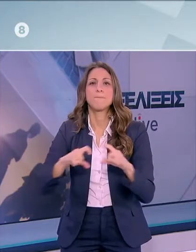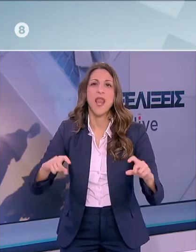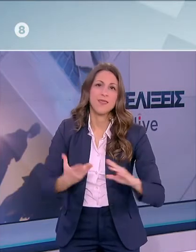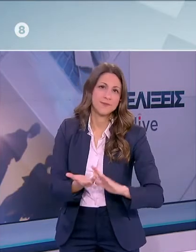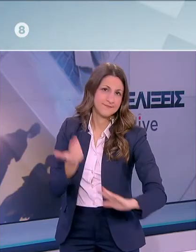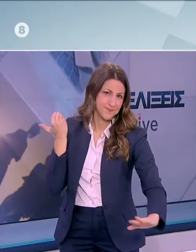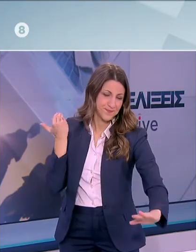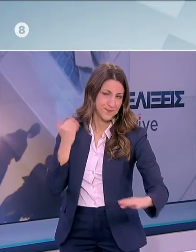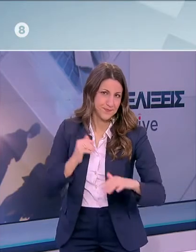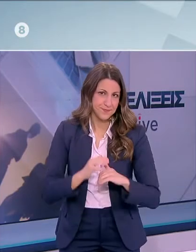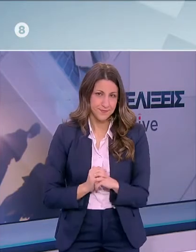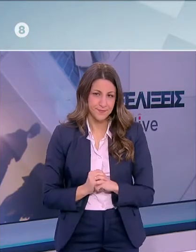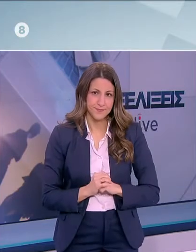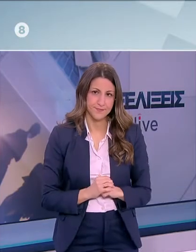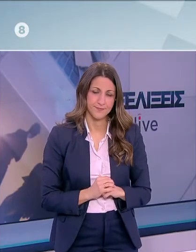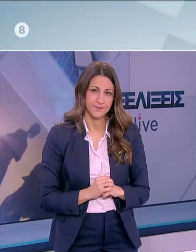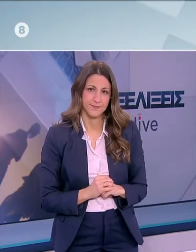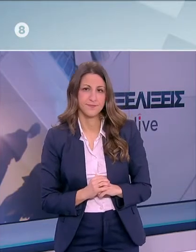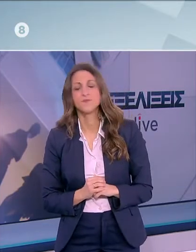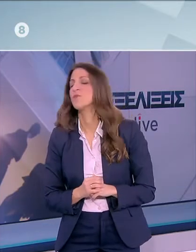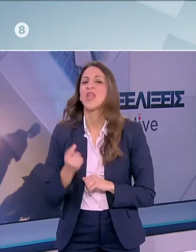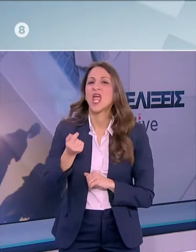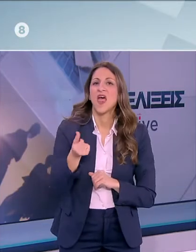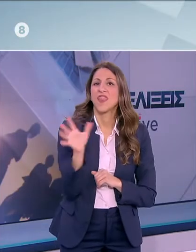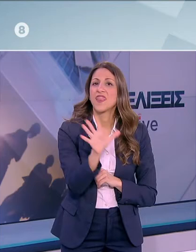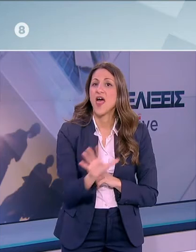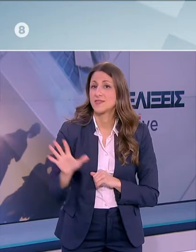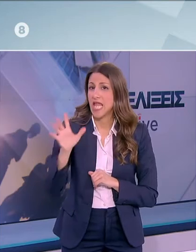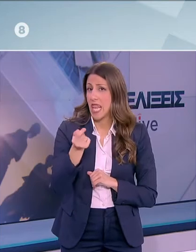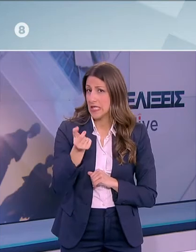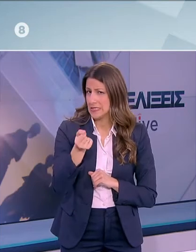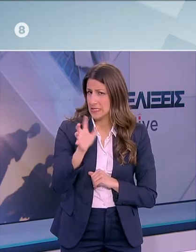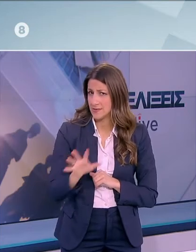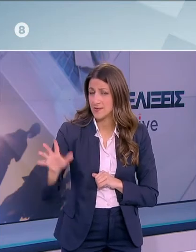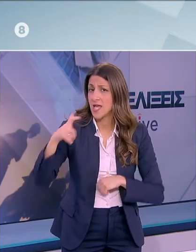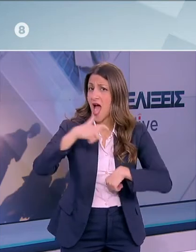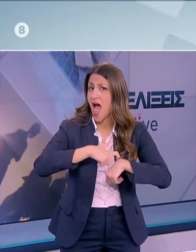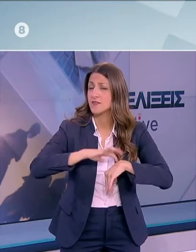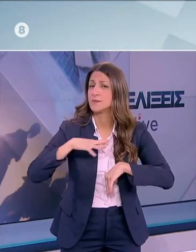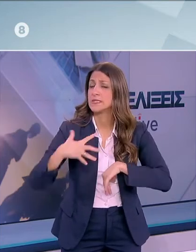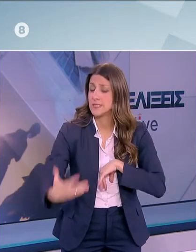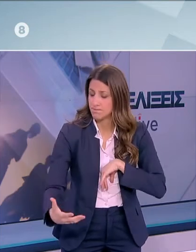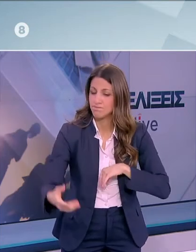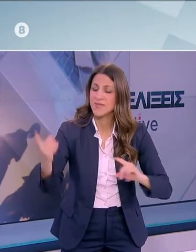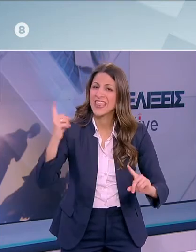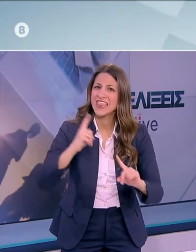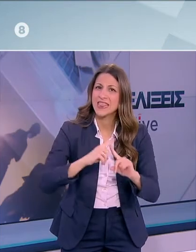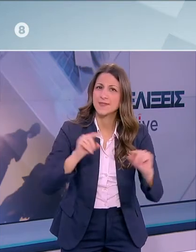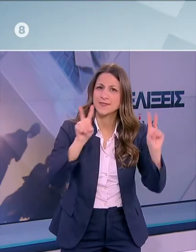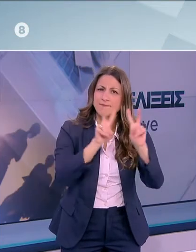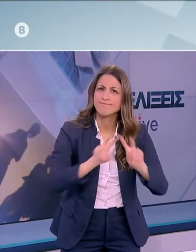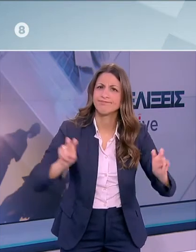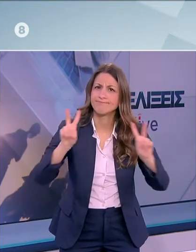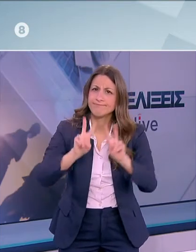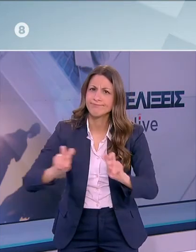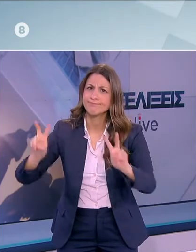σας πληροφορήσω ότι σήμερα, αυτή τη στιγμή, στην περιφέρεια Θεσσαλίας είναι σε εξέλιξη ένα ολοκληρωμένο επιχειρησιακό σχέδιο σε συνέχεια των εκλατήσεων των επαφών των